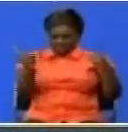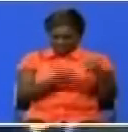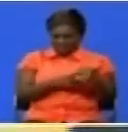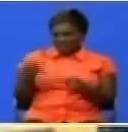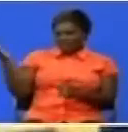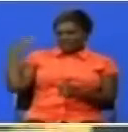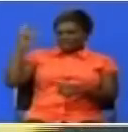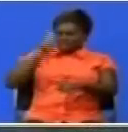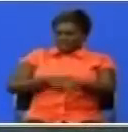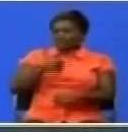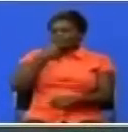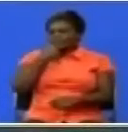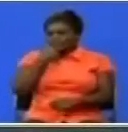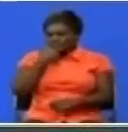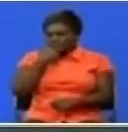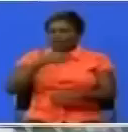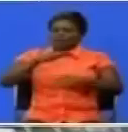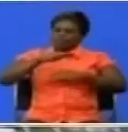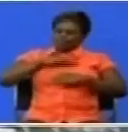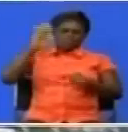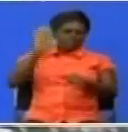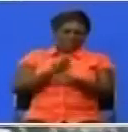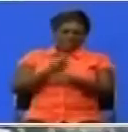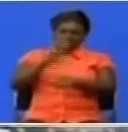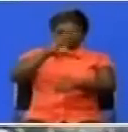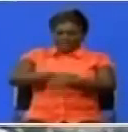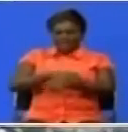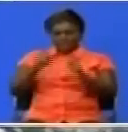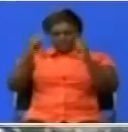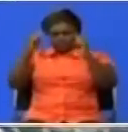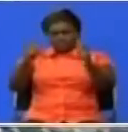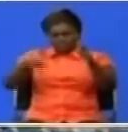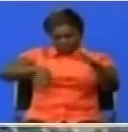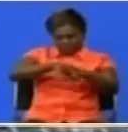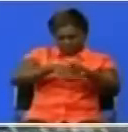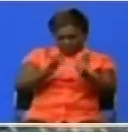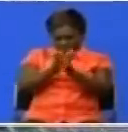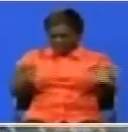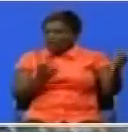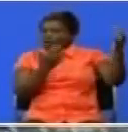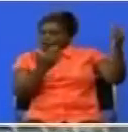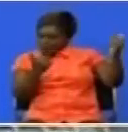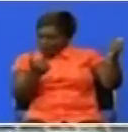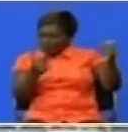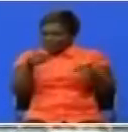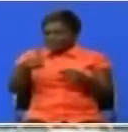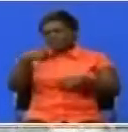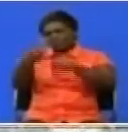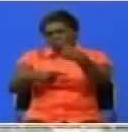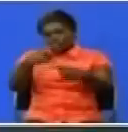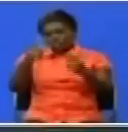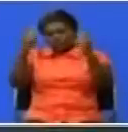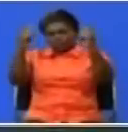Msimu jana Kogalo ilitamba na kuridhisha wengi, na kando ya kutoa taji la ligi kuu nchini msimu huu, matumaini yao ni kuzidisha ubabe wao mwaka